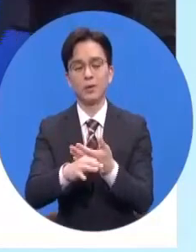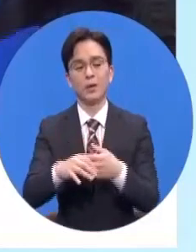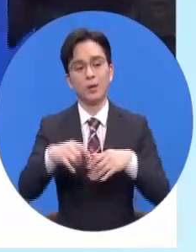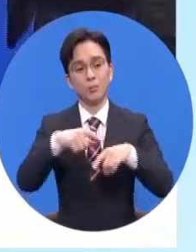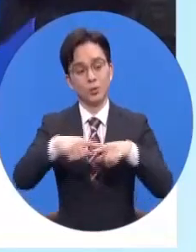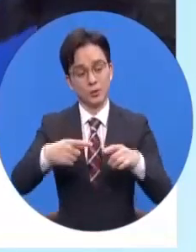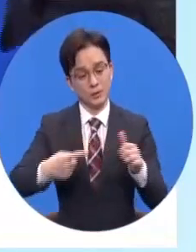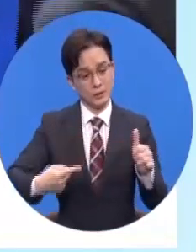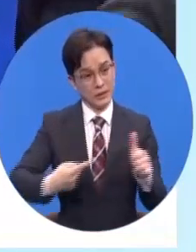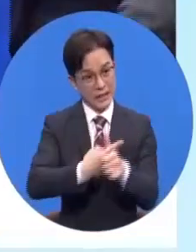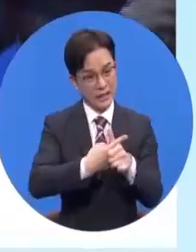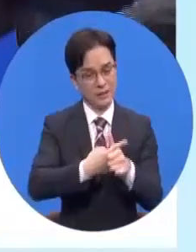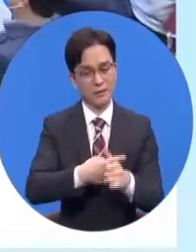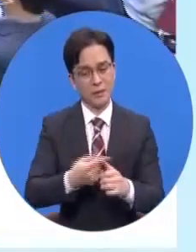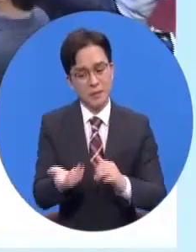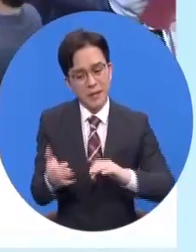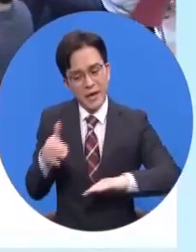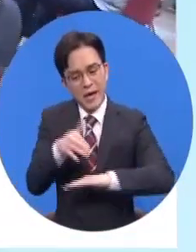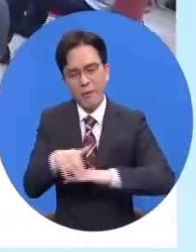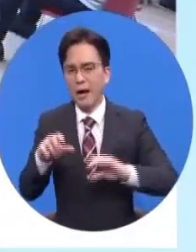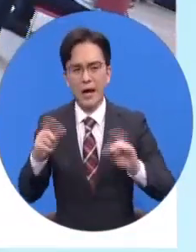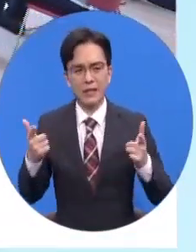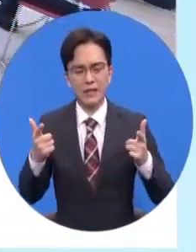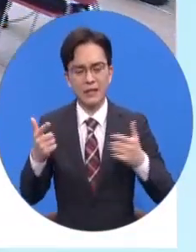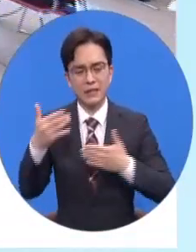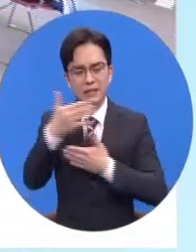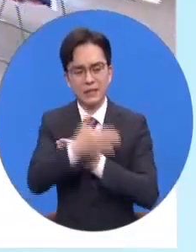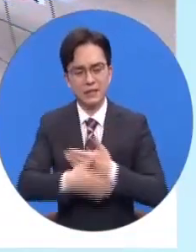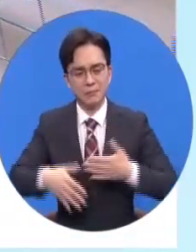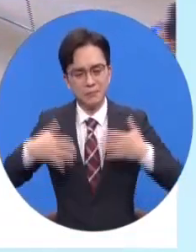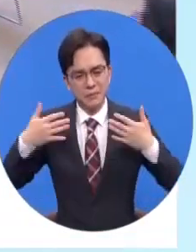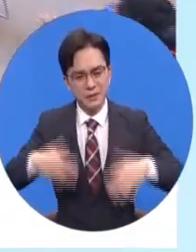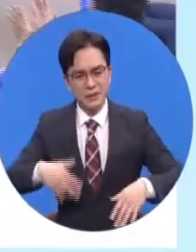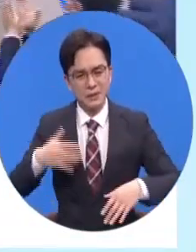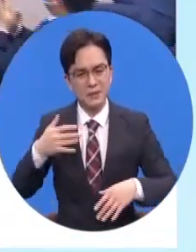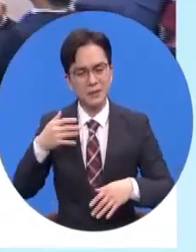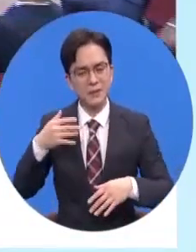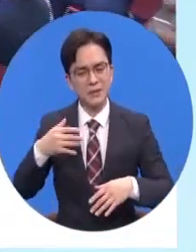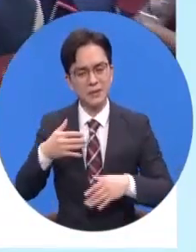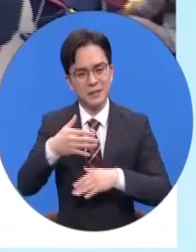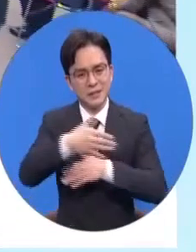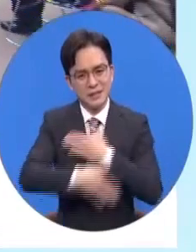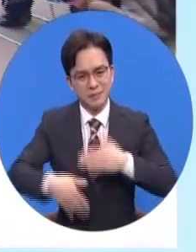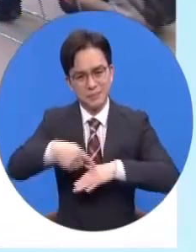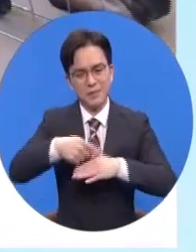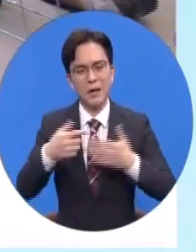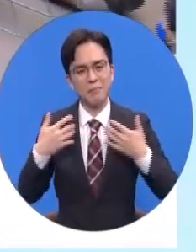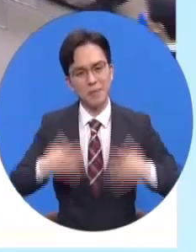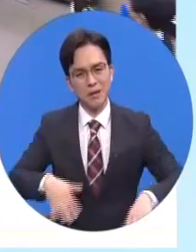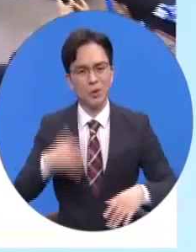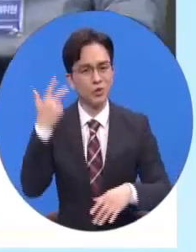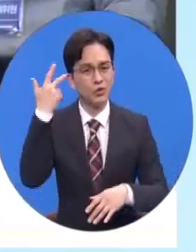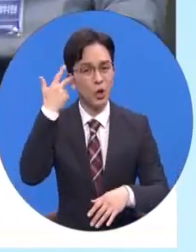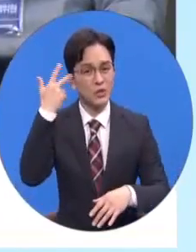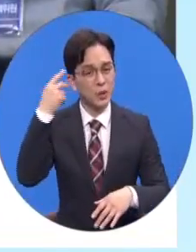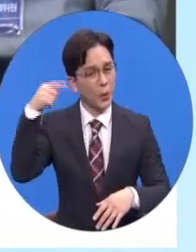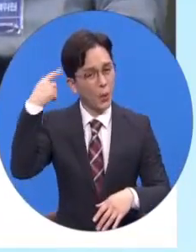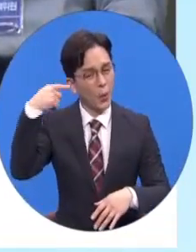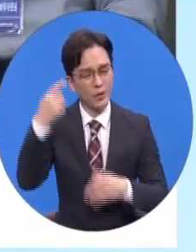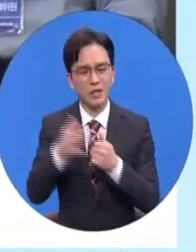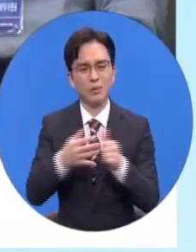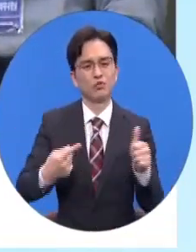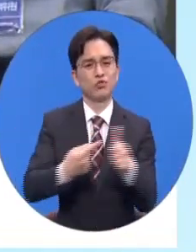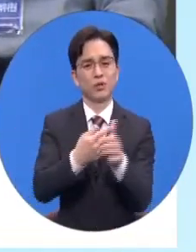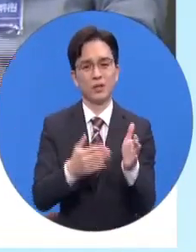적법 절차에 의한 국가 공권력을 행사하는 데 도움을 줘야 되는 것이지 그와 다른 겨레 변호를 하는 것은 제가 봤을 때는 조금 부적절 있지